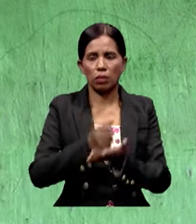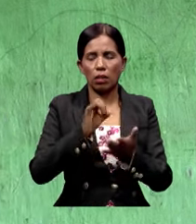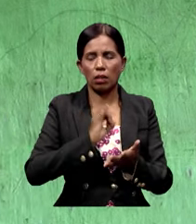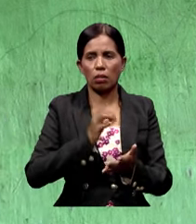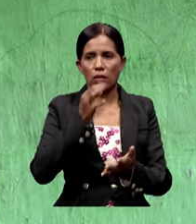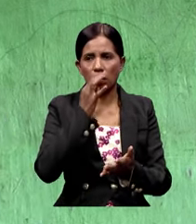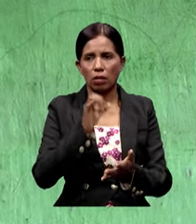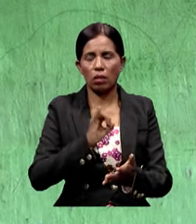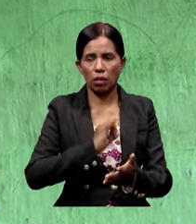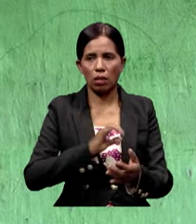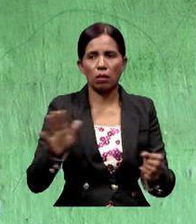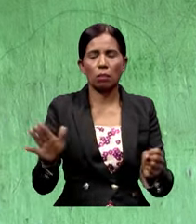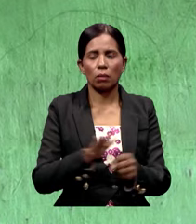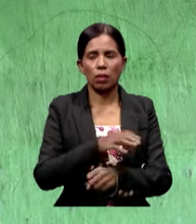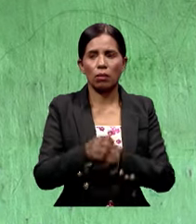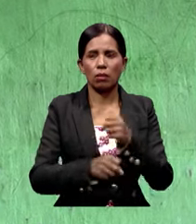albra kumpleti yon limona